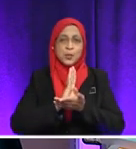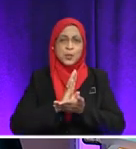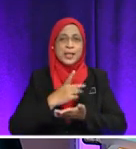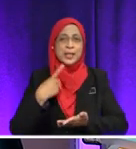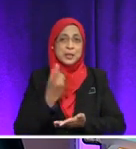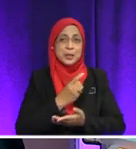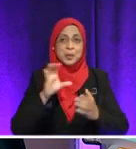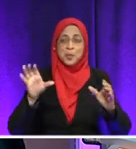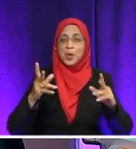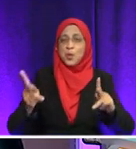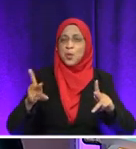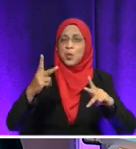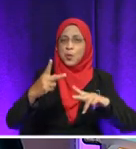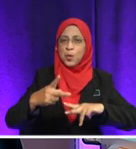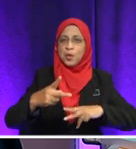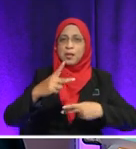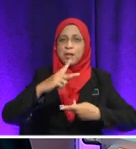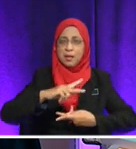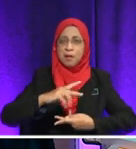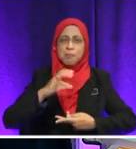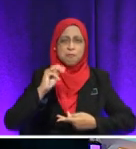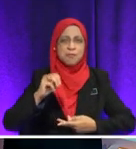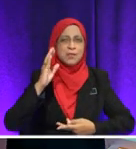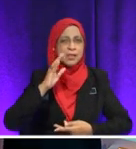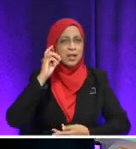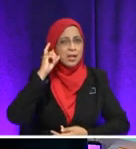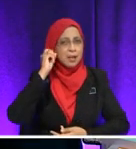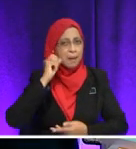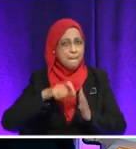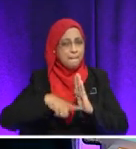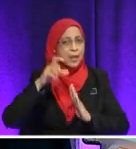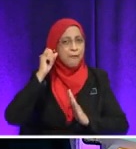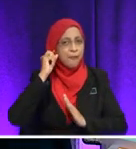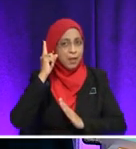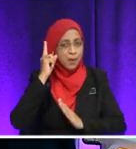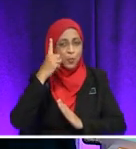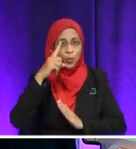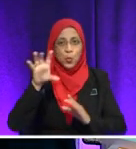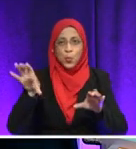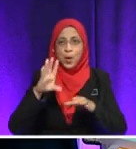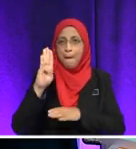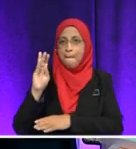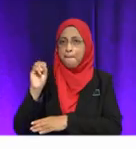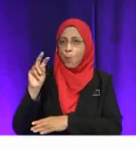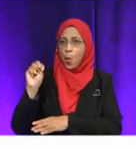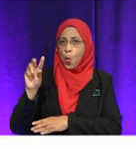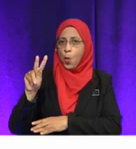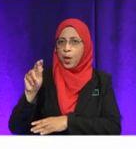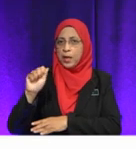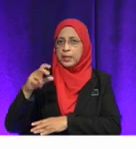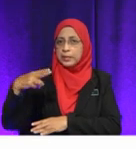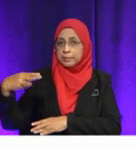pembinaan jadi murid Kenapa gambaran awal jadi kayak ada kota dilakukan dengan